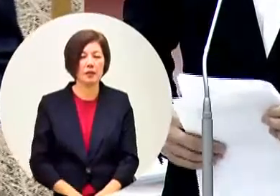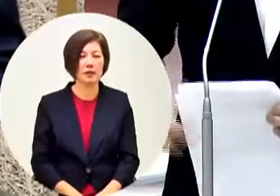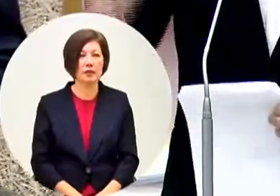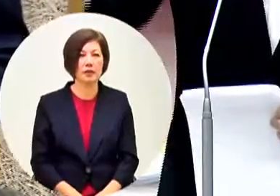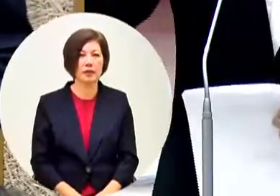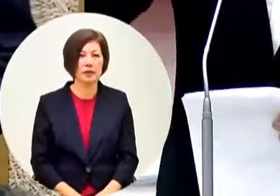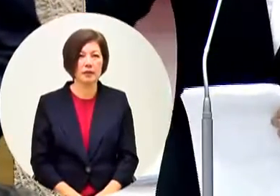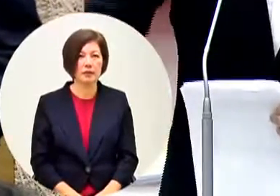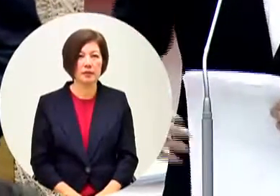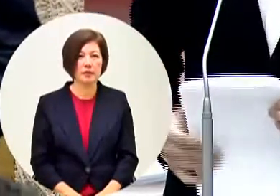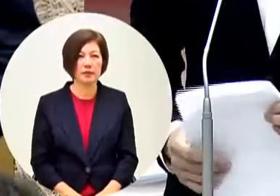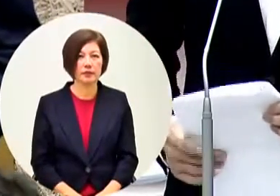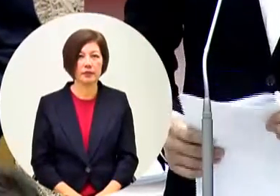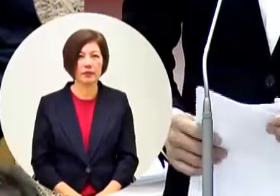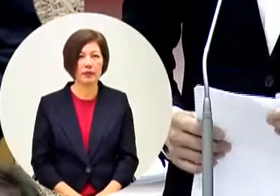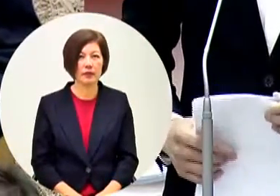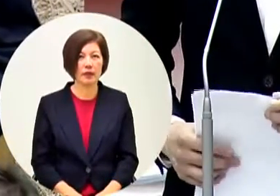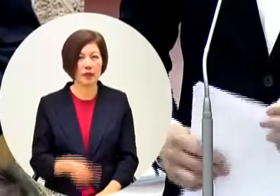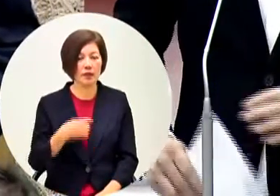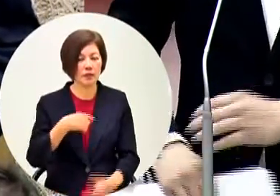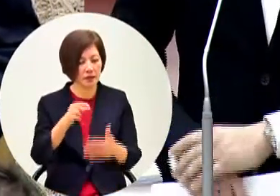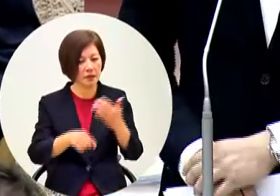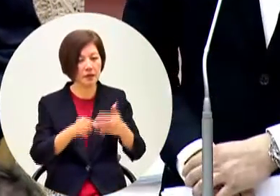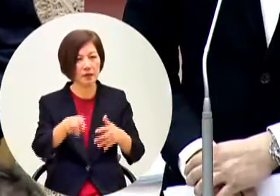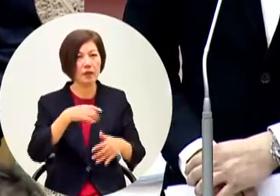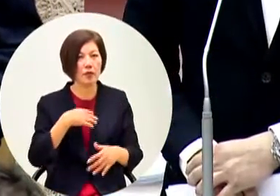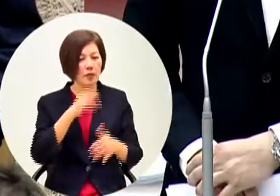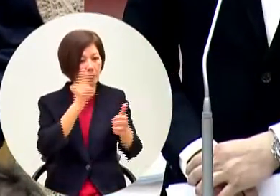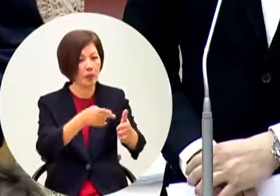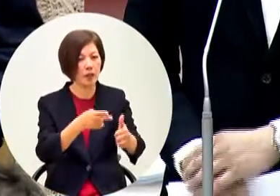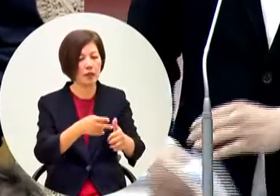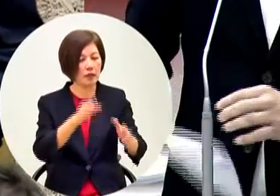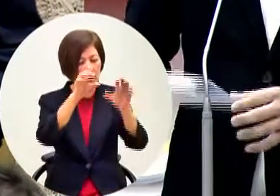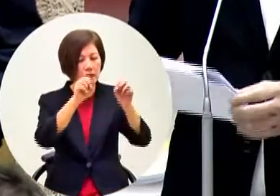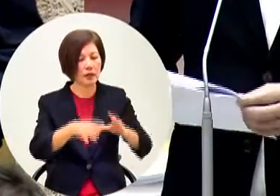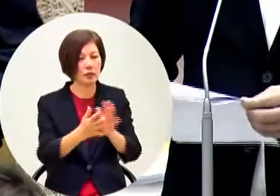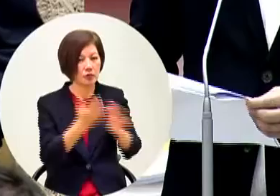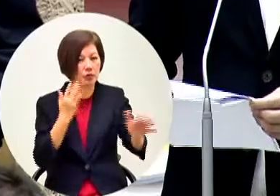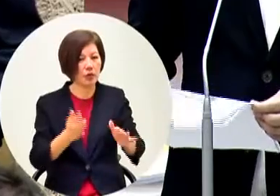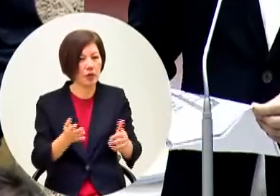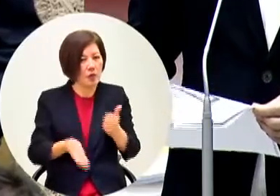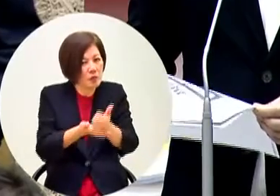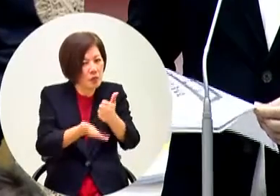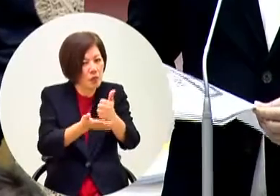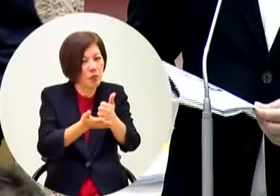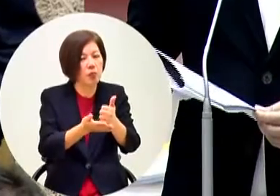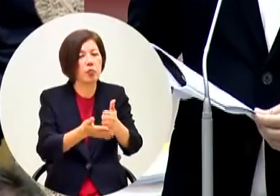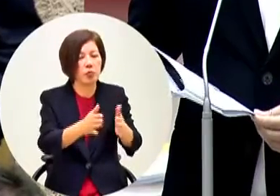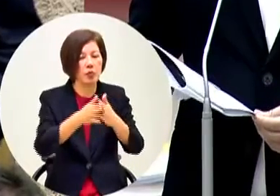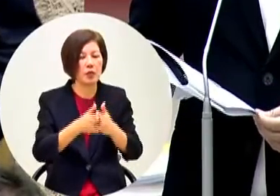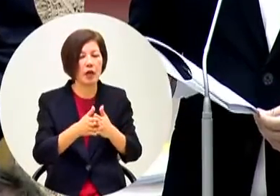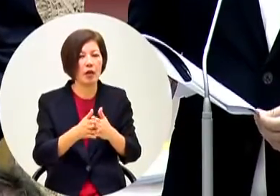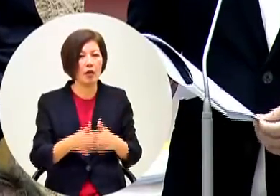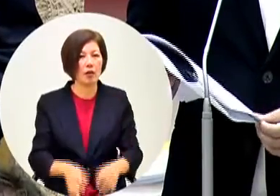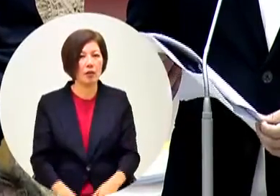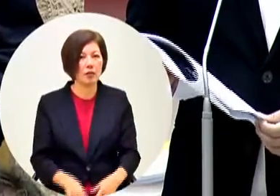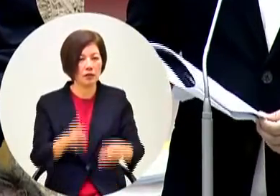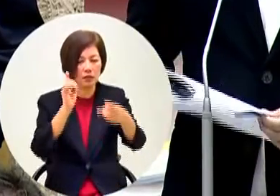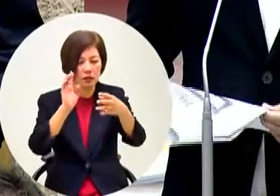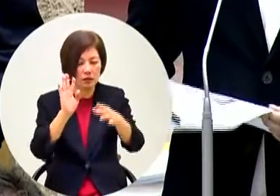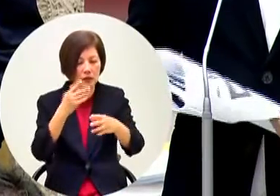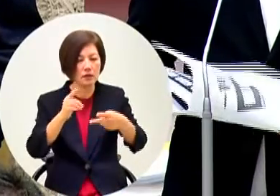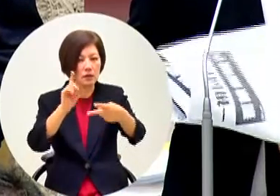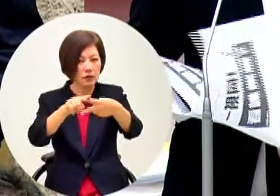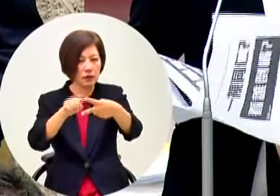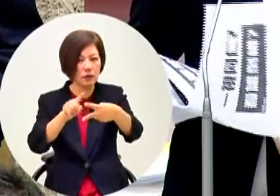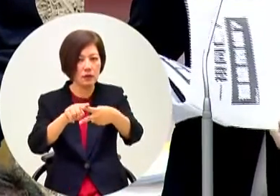所以我 当 局长 以后，就是要这样， 我就交代我们的拆除队，我给他们鼓励。当然也两点指示：第一就是